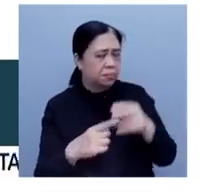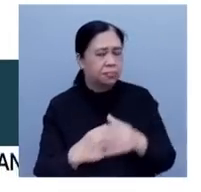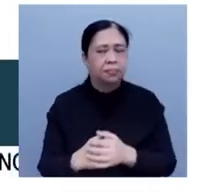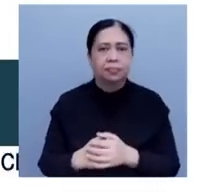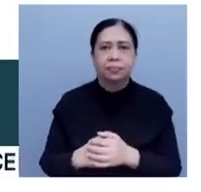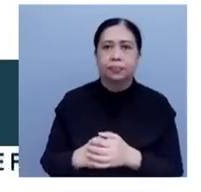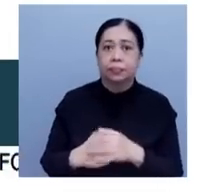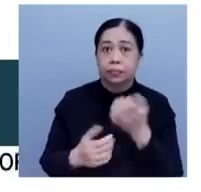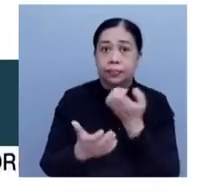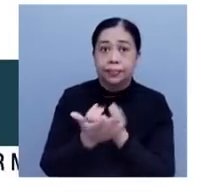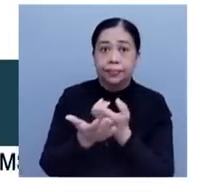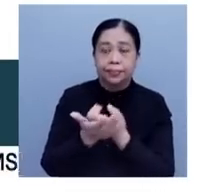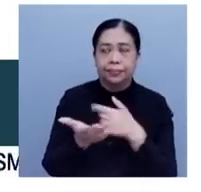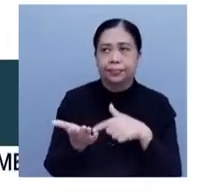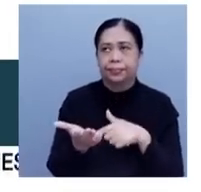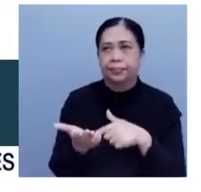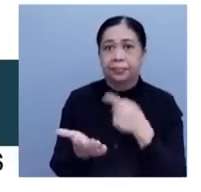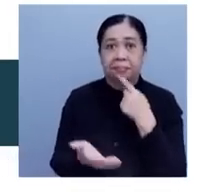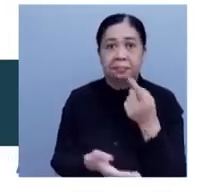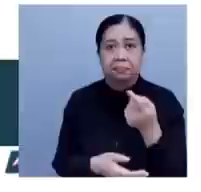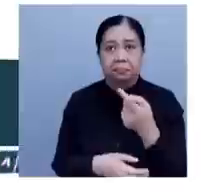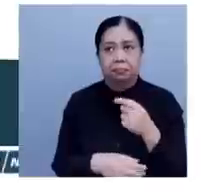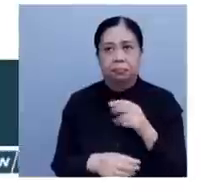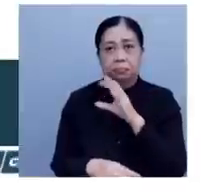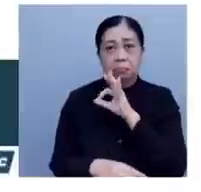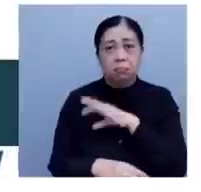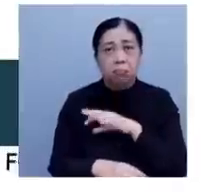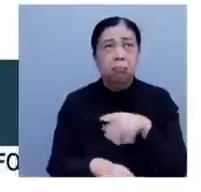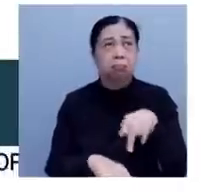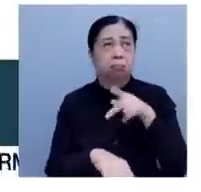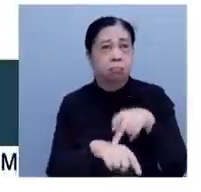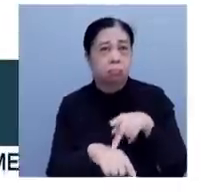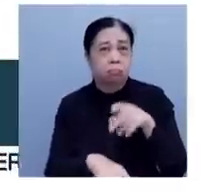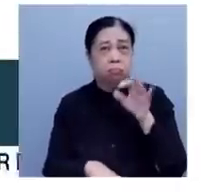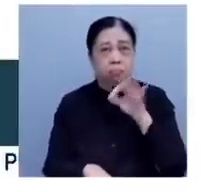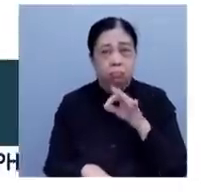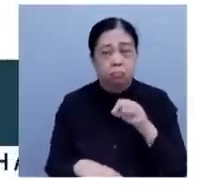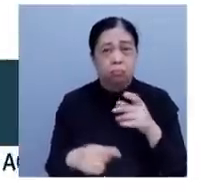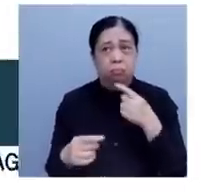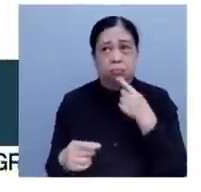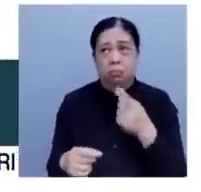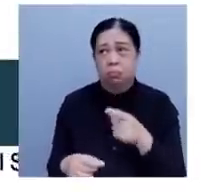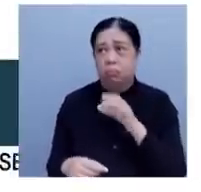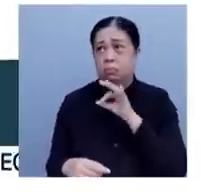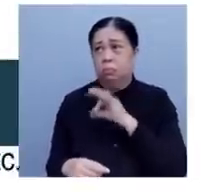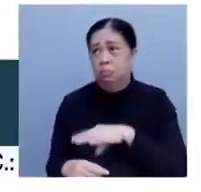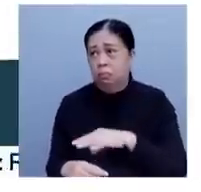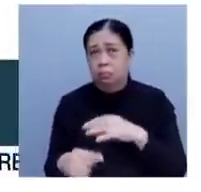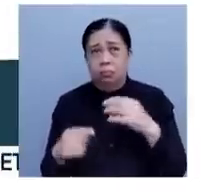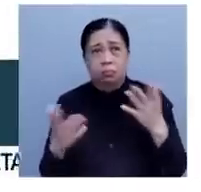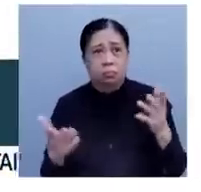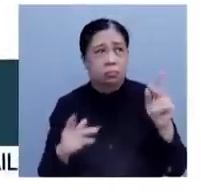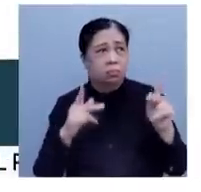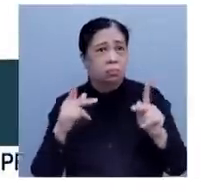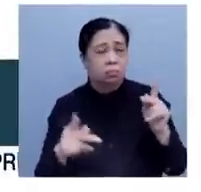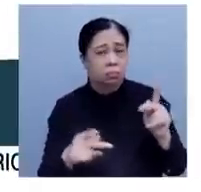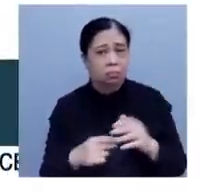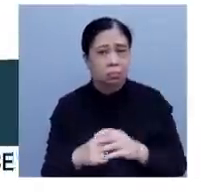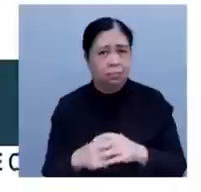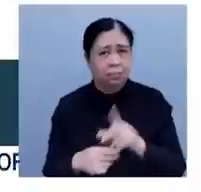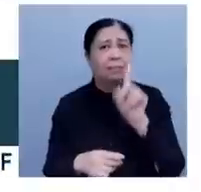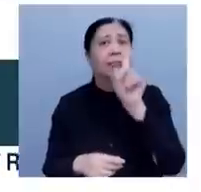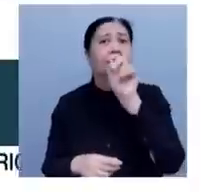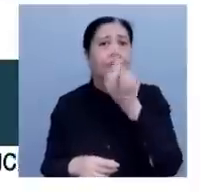On the economic side, sabi nila makikinabang daw ang Pilipinas. Sabi nila makikinabang daw ang mamamayan. Let me